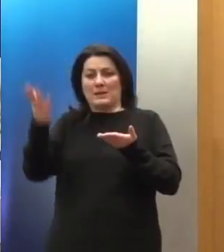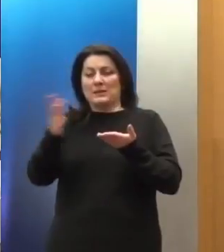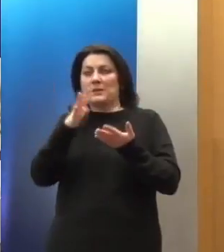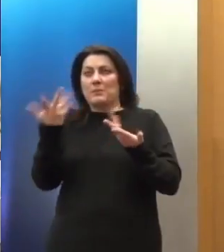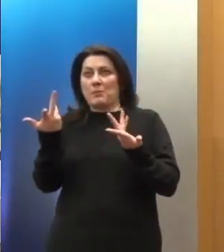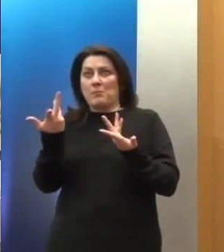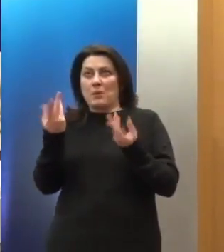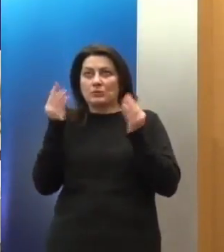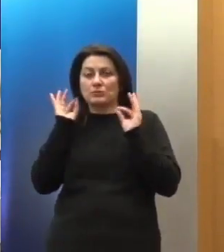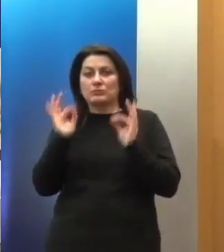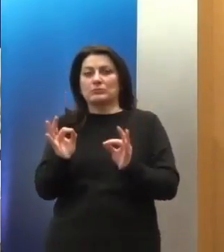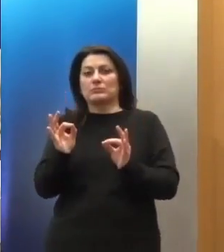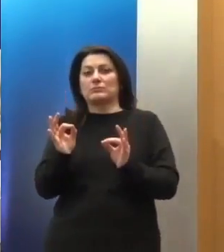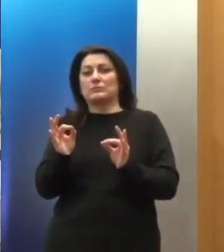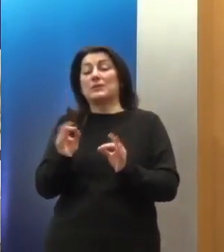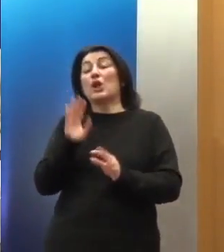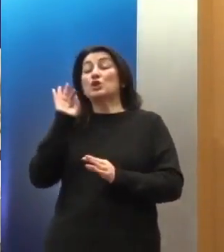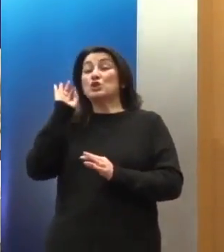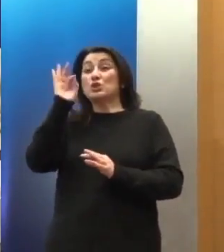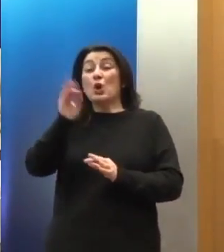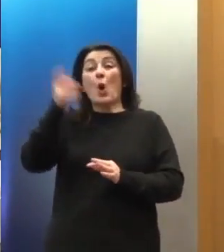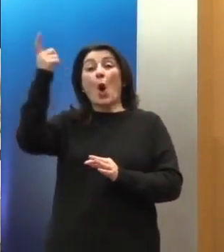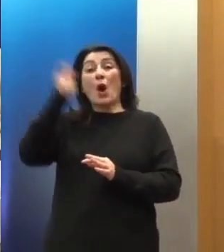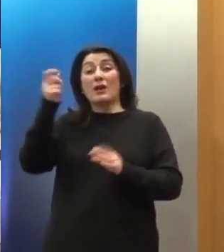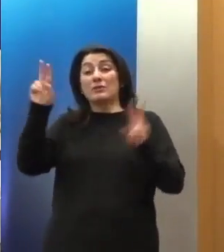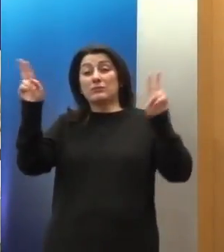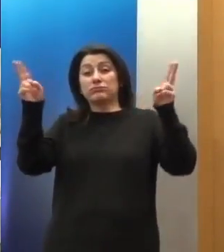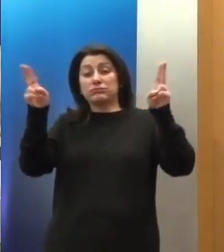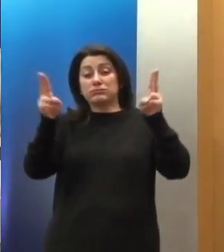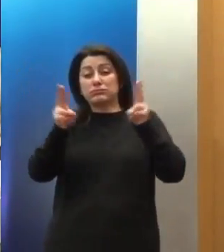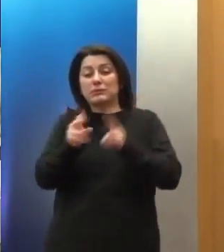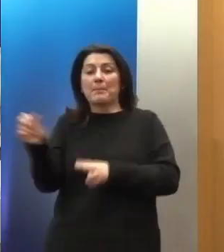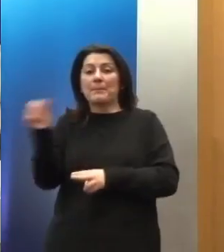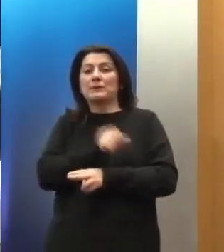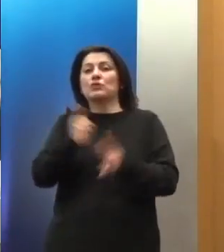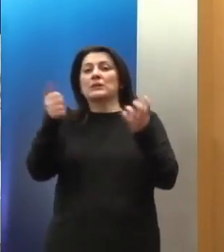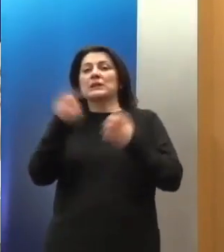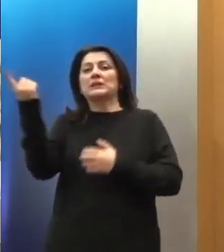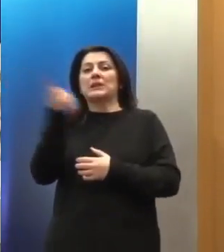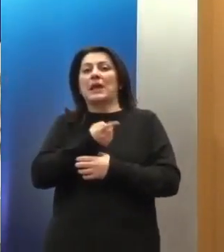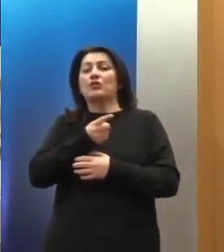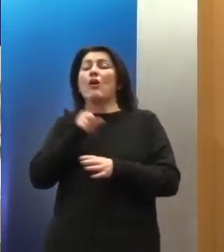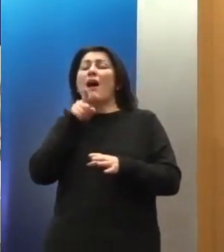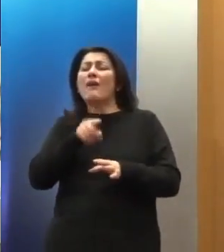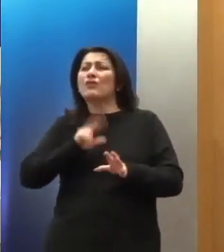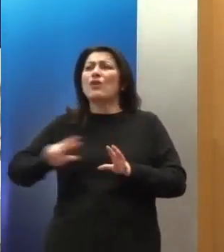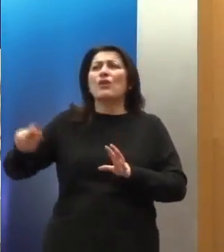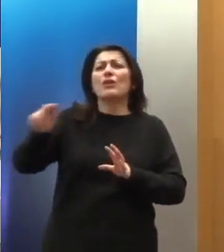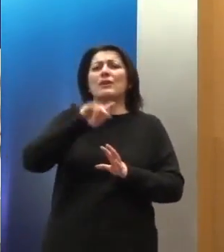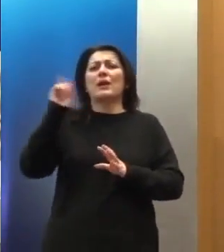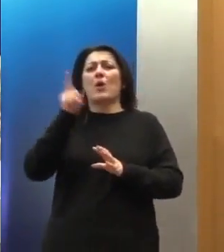αυτό, μέχρι να απομειωθεί το χρέος να πάει στο 60%. Αυτό ισχύει οριζόντια για όλες τις χώρες. Βάζουμε κανόνες,